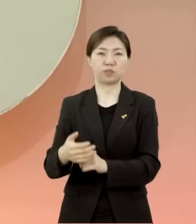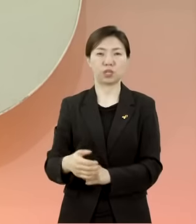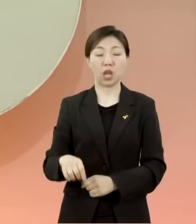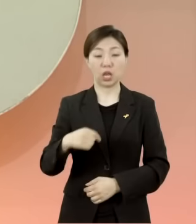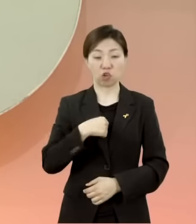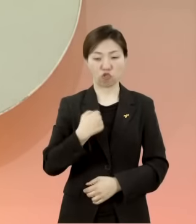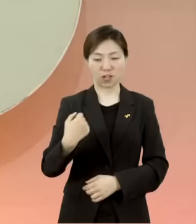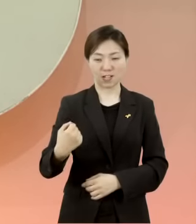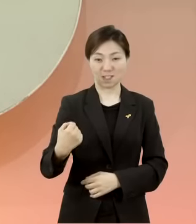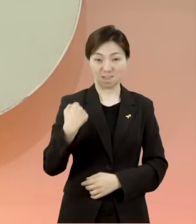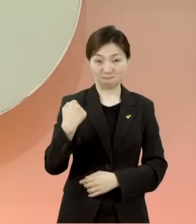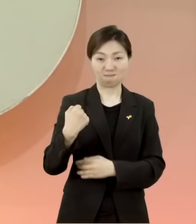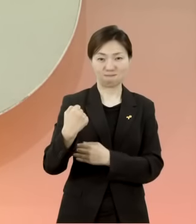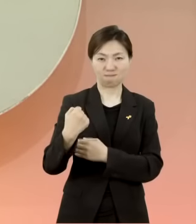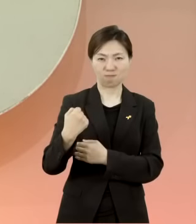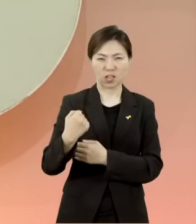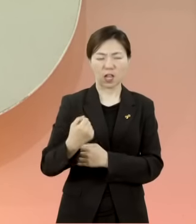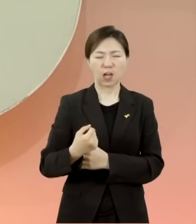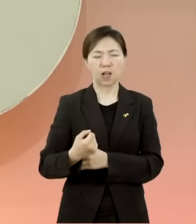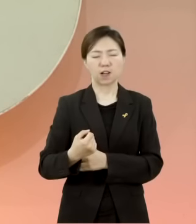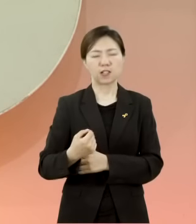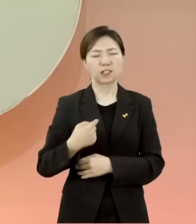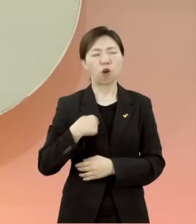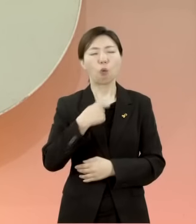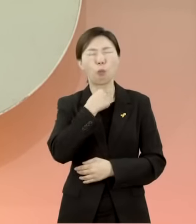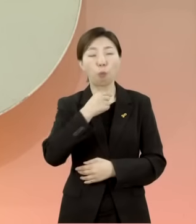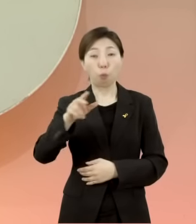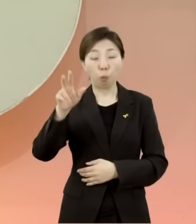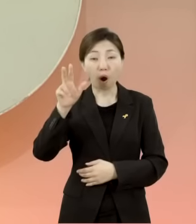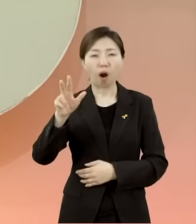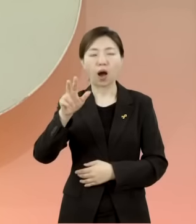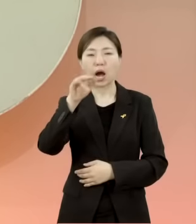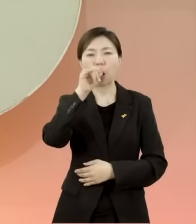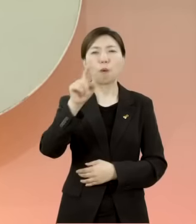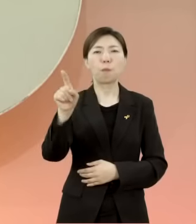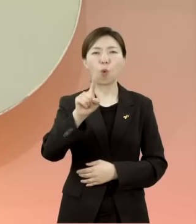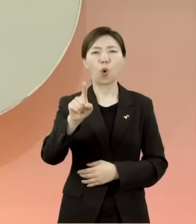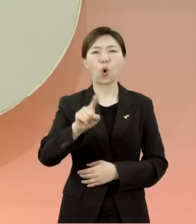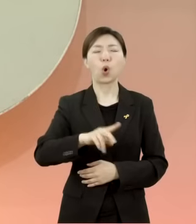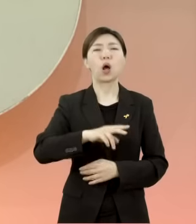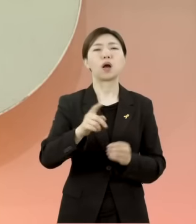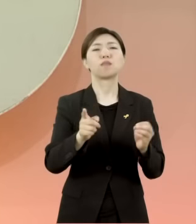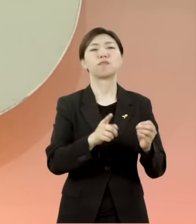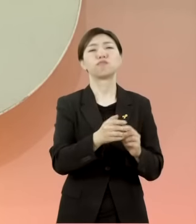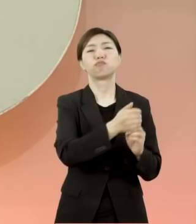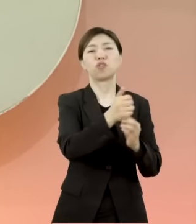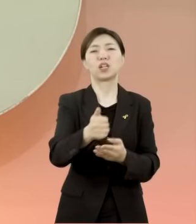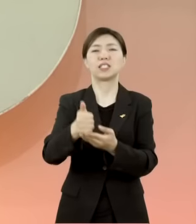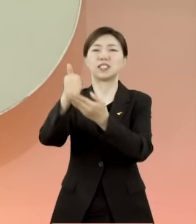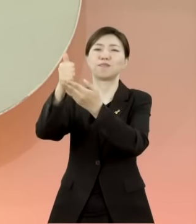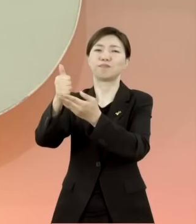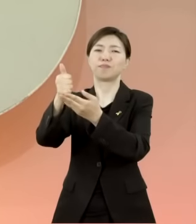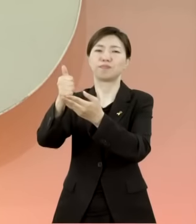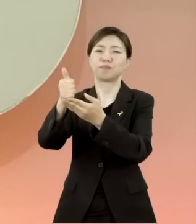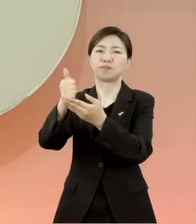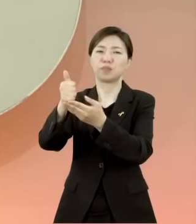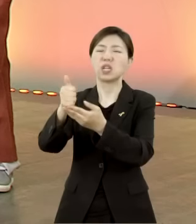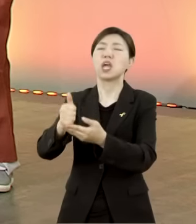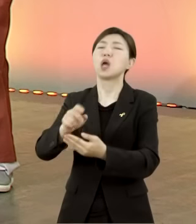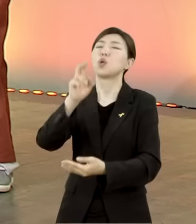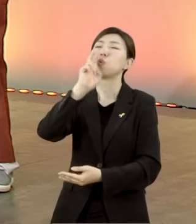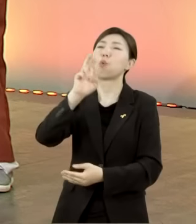지금 스스로 세운 원력이 있으셔서 찬불가 찬불가를 작사 작곡을 하고 계시거든요